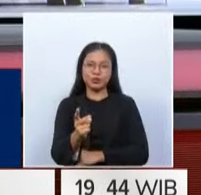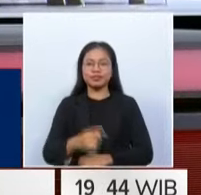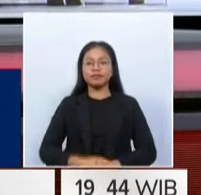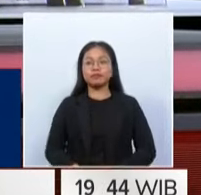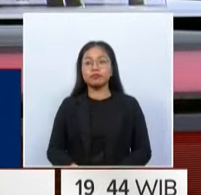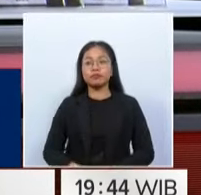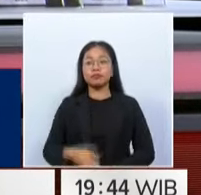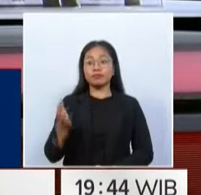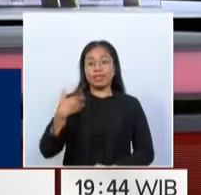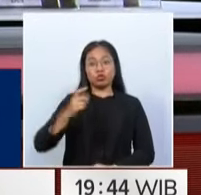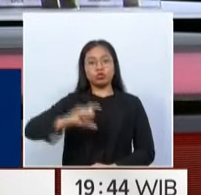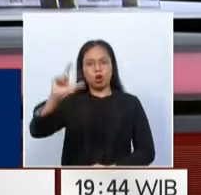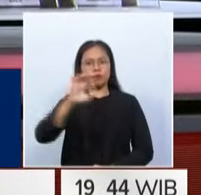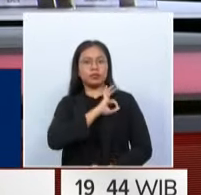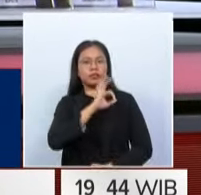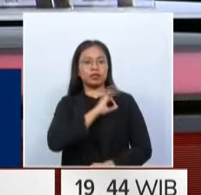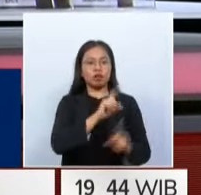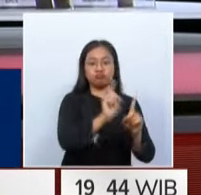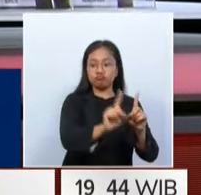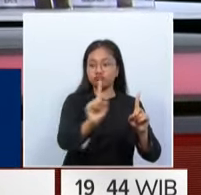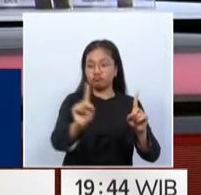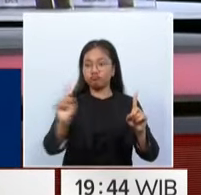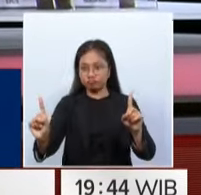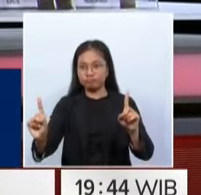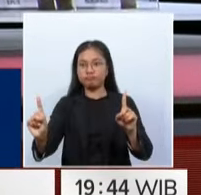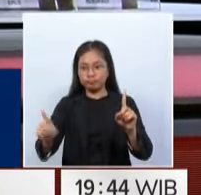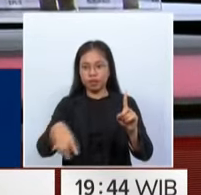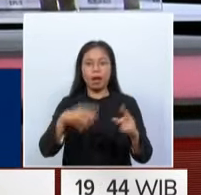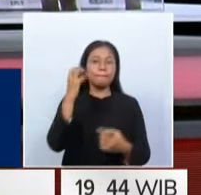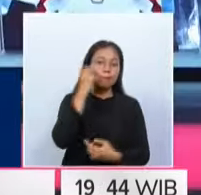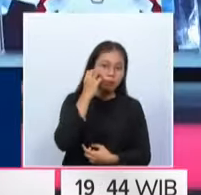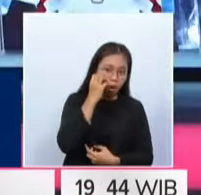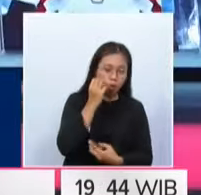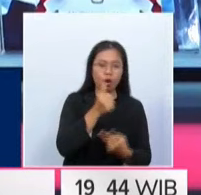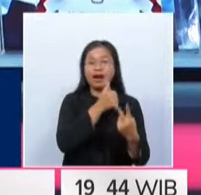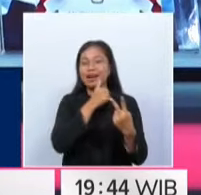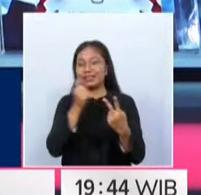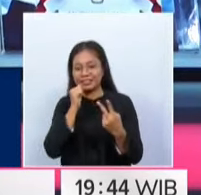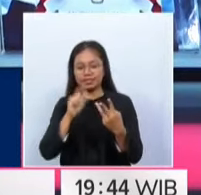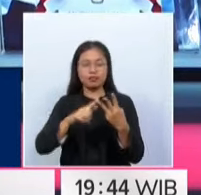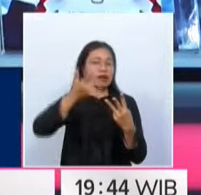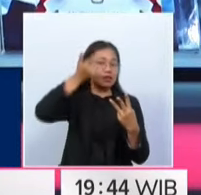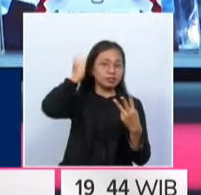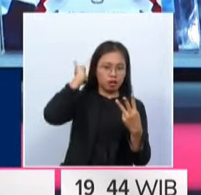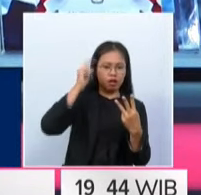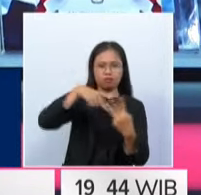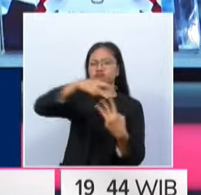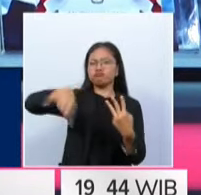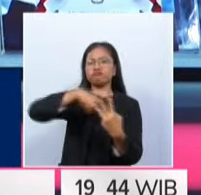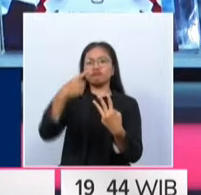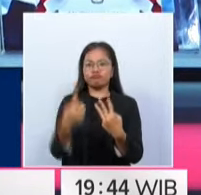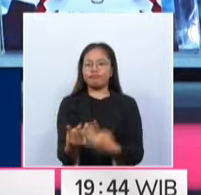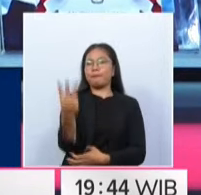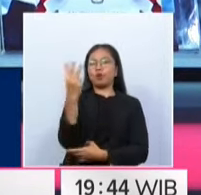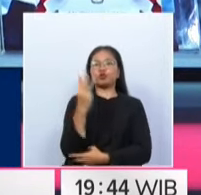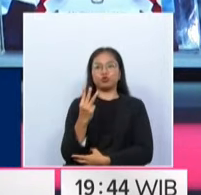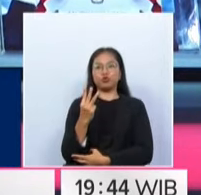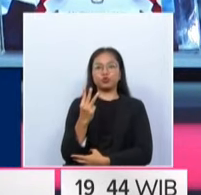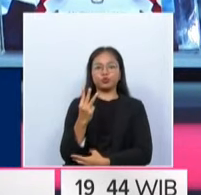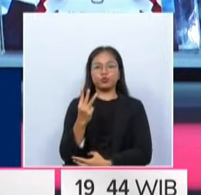calon presiden Bapak Anis Baswedan Bapak prabo Subianto dan Bapak Ganjar pranowo dimohon maju ke podium kami